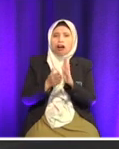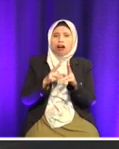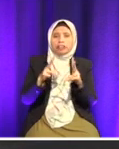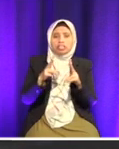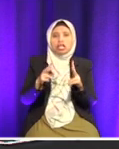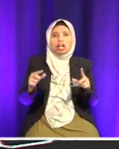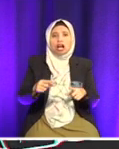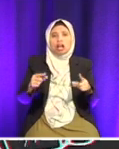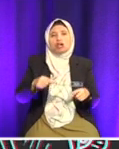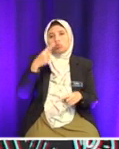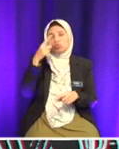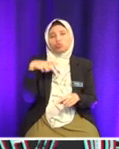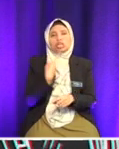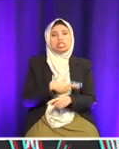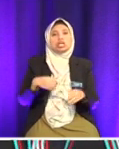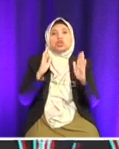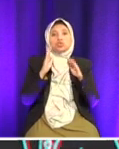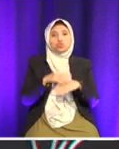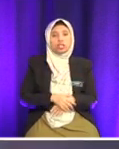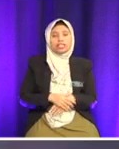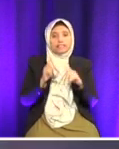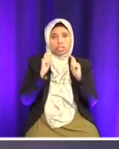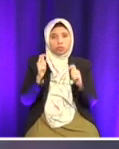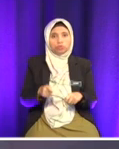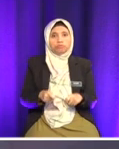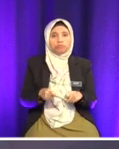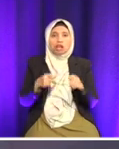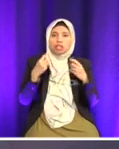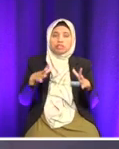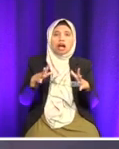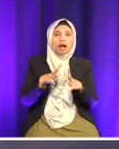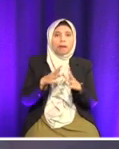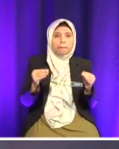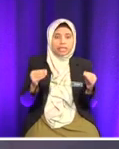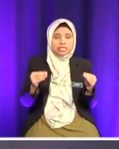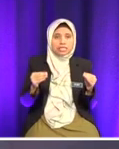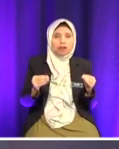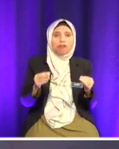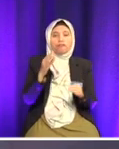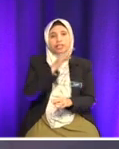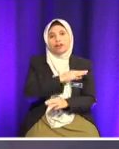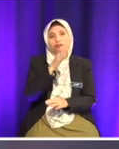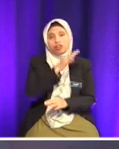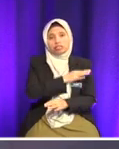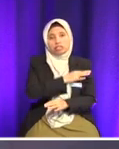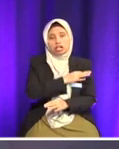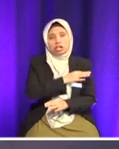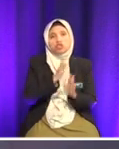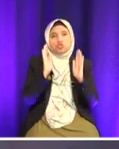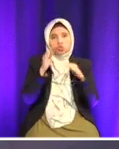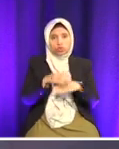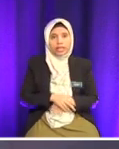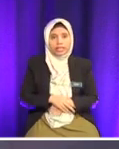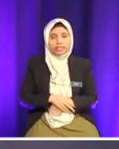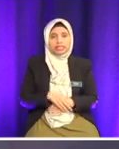kemudian kita lihat dah selesai untuk seterusnya kita dalam